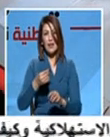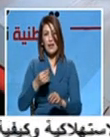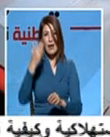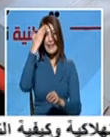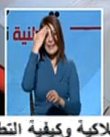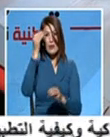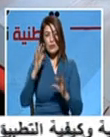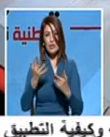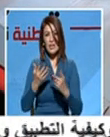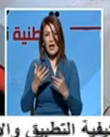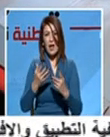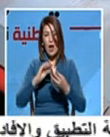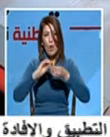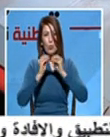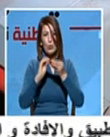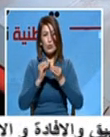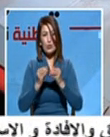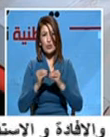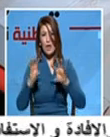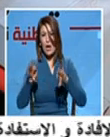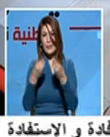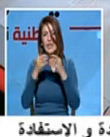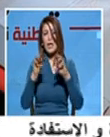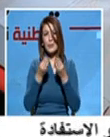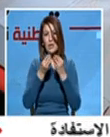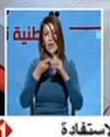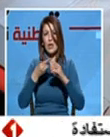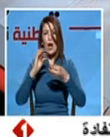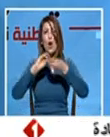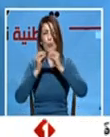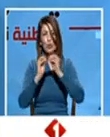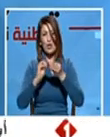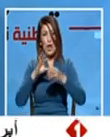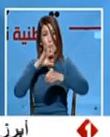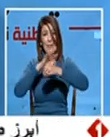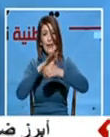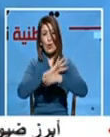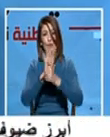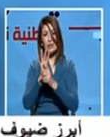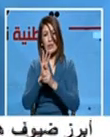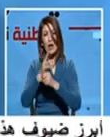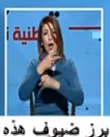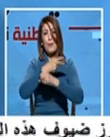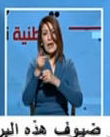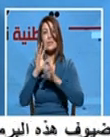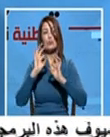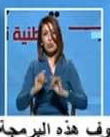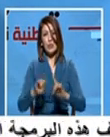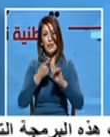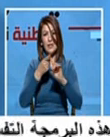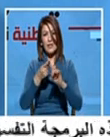تاع اول ما بدينا بور لا جيستيون دو لا كريز دي كوفيد، صحيح كل جهود مشات